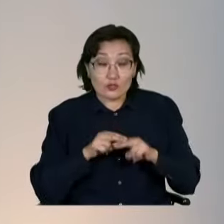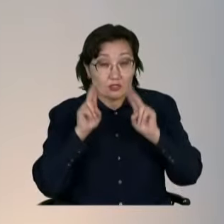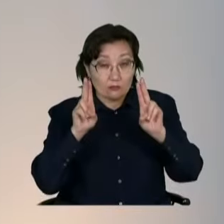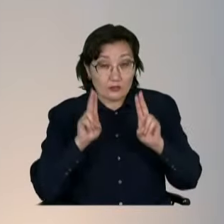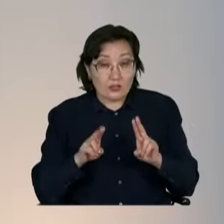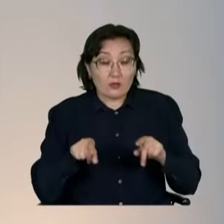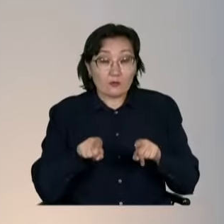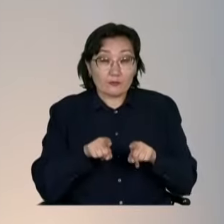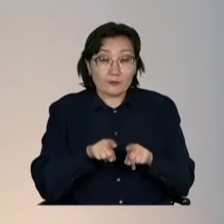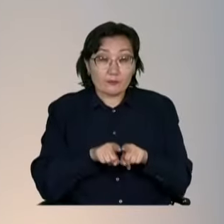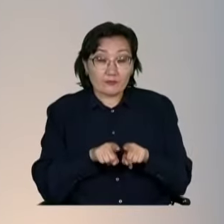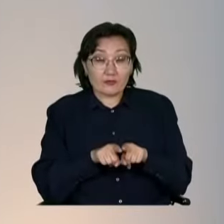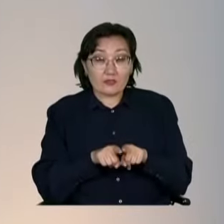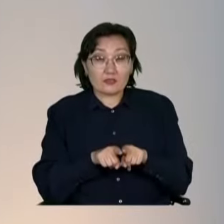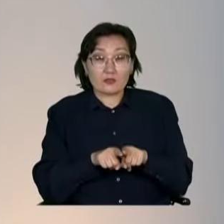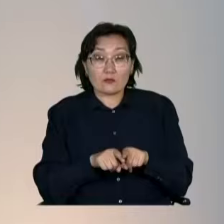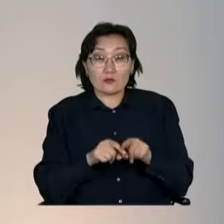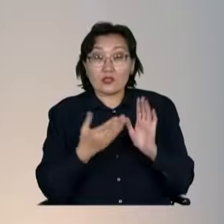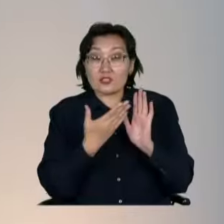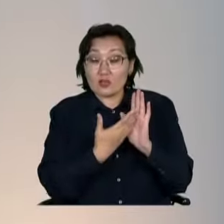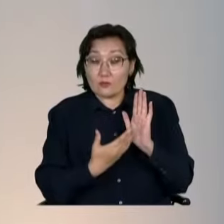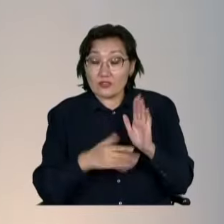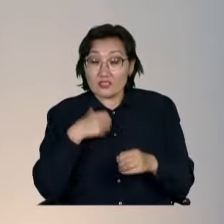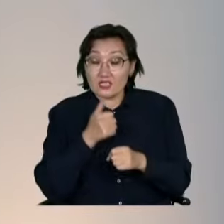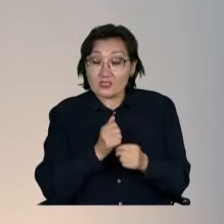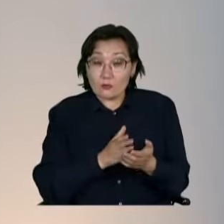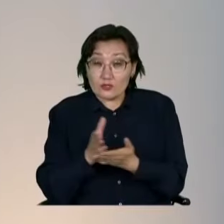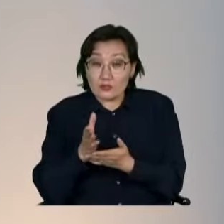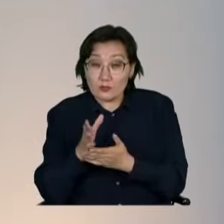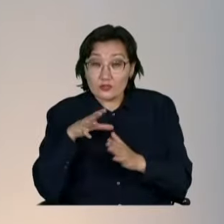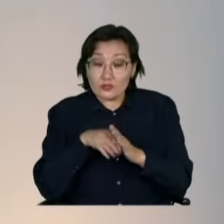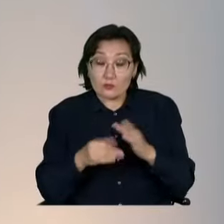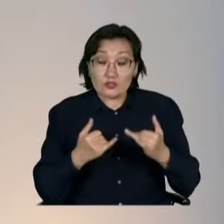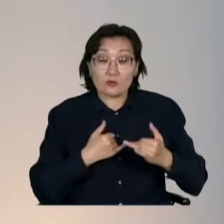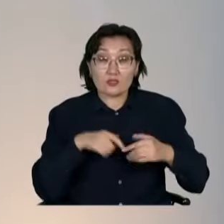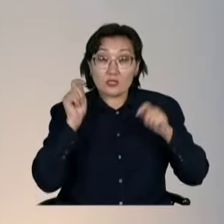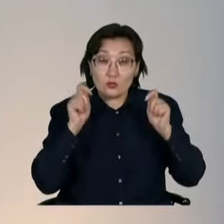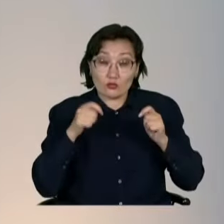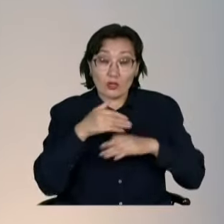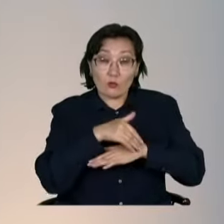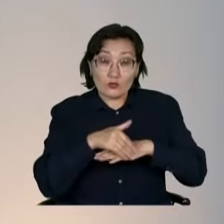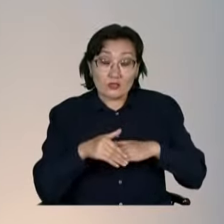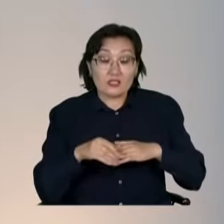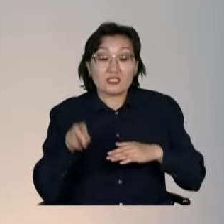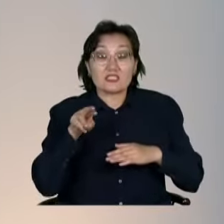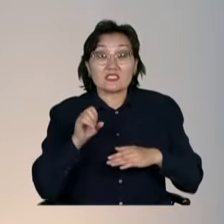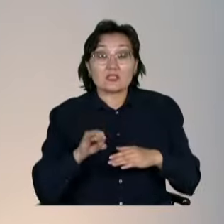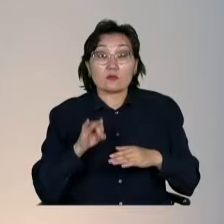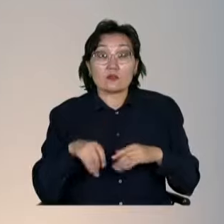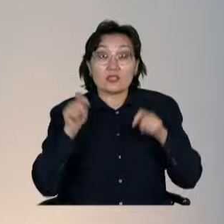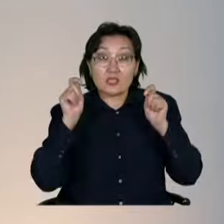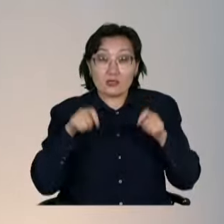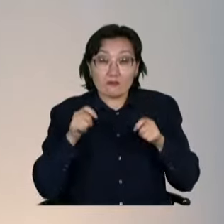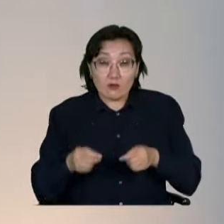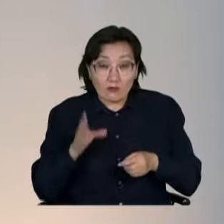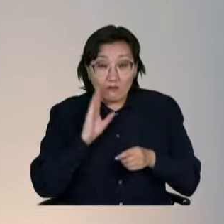uh-huh. регламентирует, наверное, основные направления. Вот в том числе сегодня у нас сейчас дождь на улице. Uh-huh. В том числе и ливневую